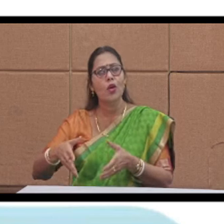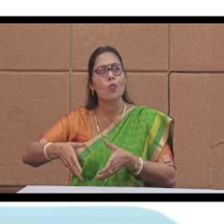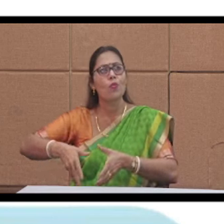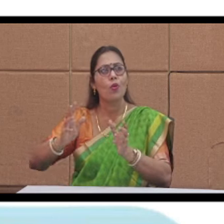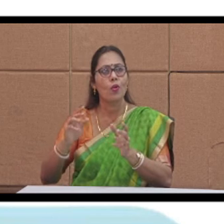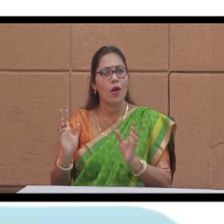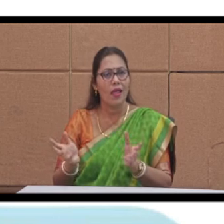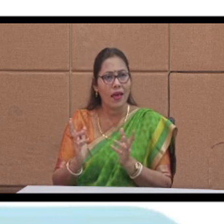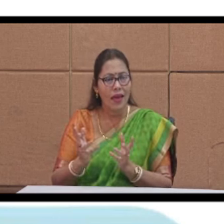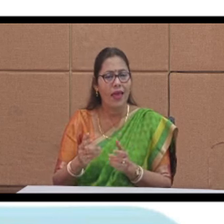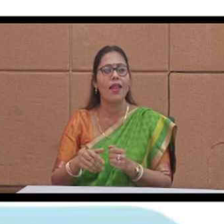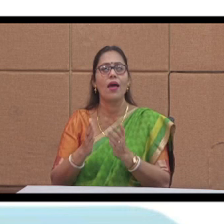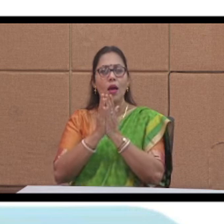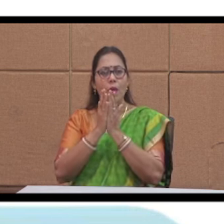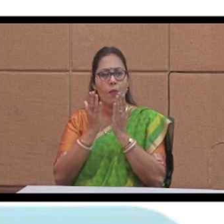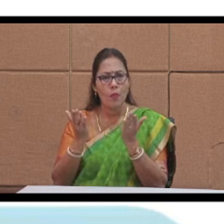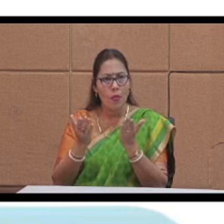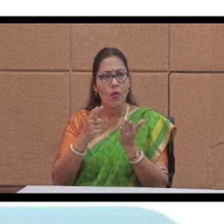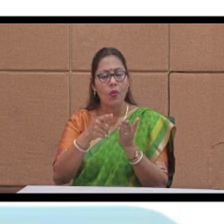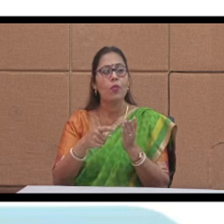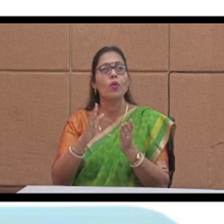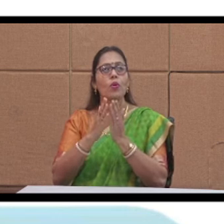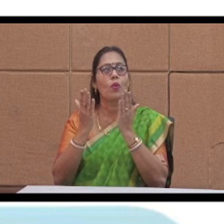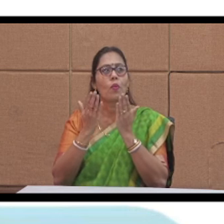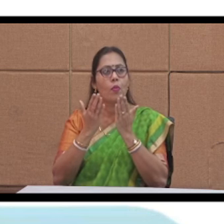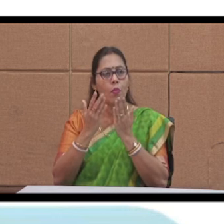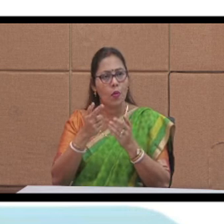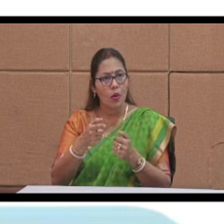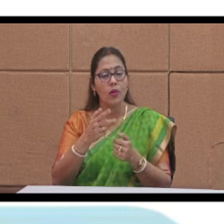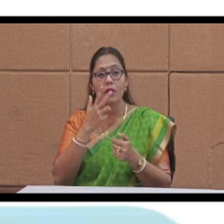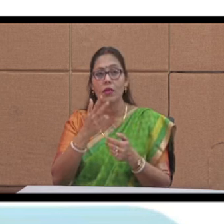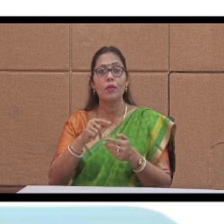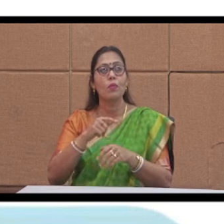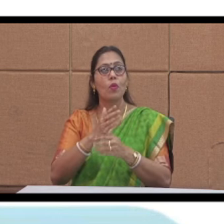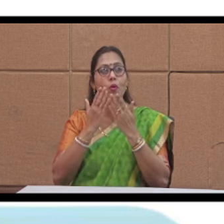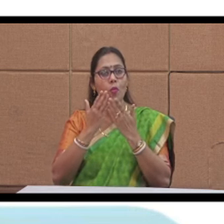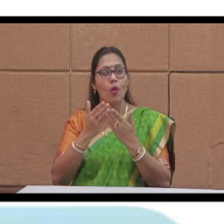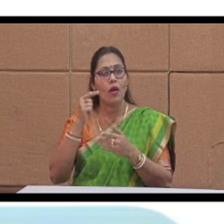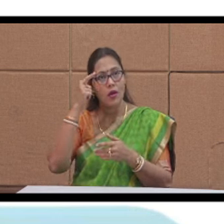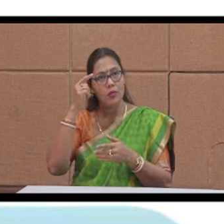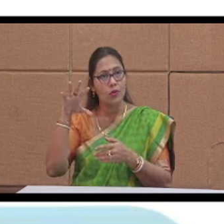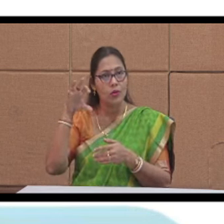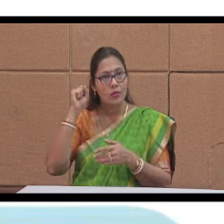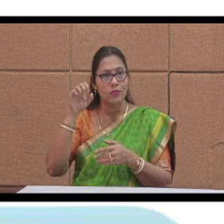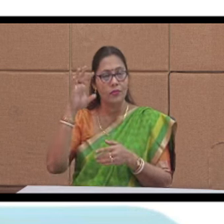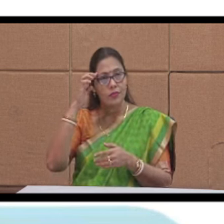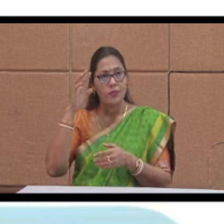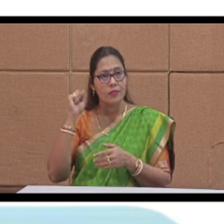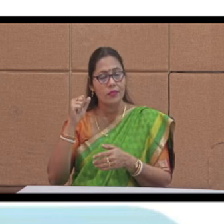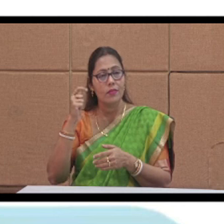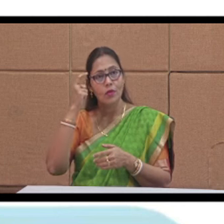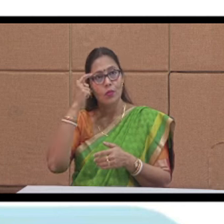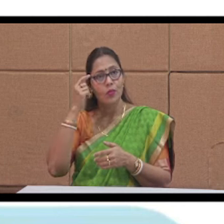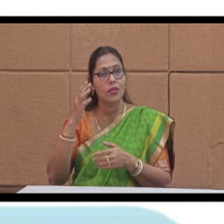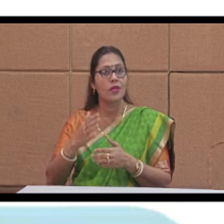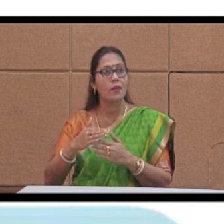ফুটবলে শট মারছে আর তোমার আরেক বন্ধু দেখো ঘন্টার পর ঘন্টা বই খুলে পড়াশোনা